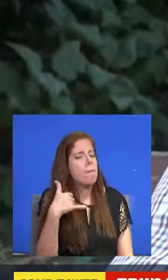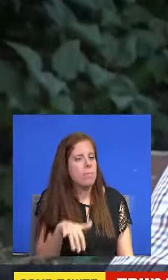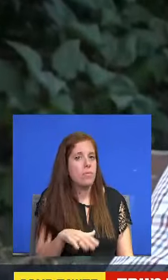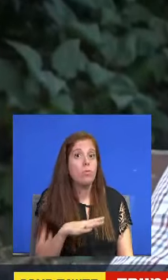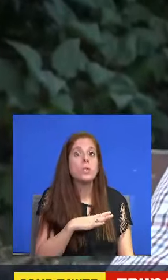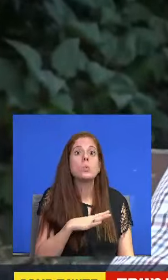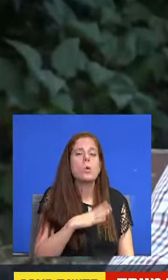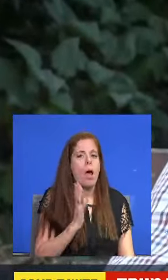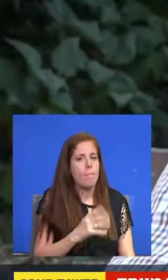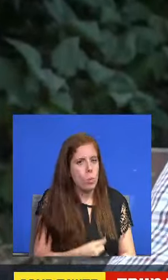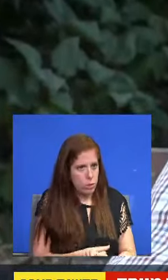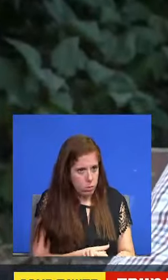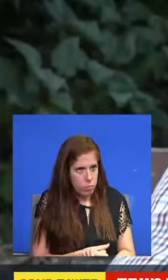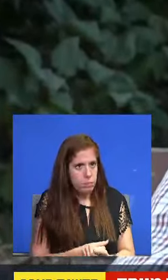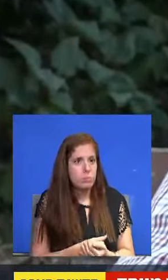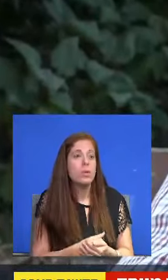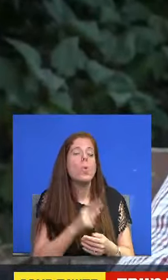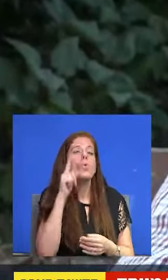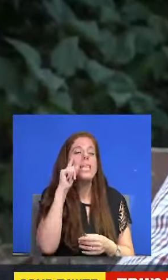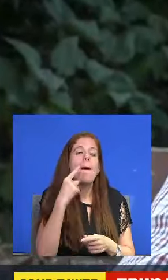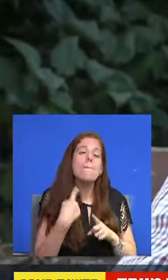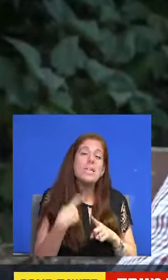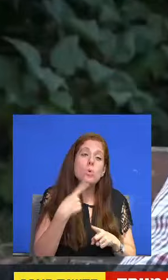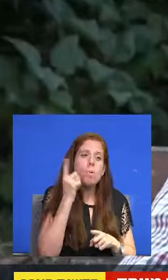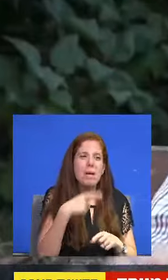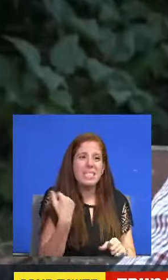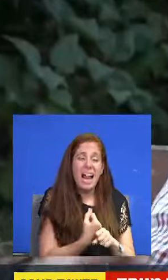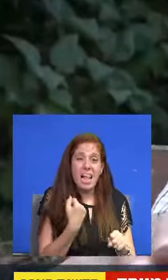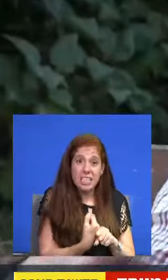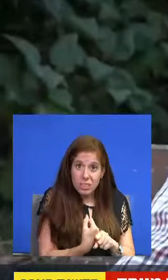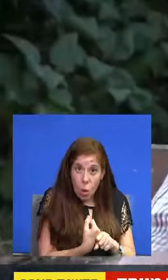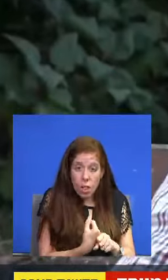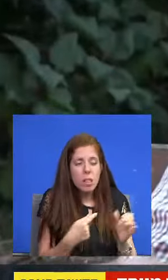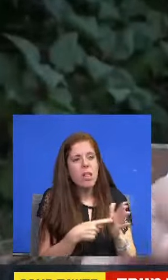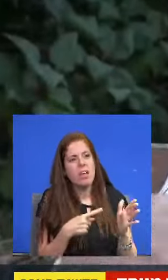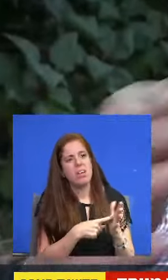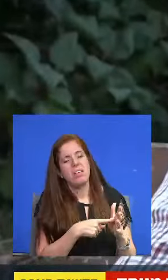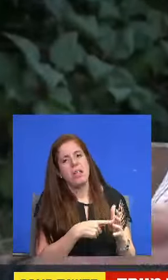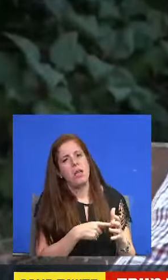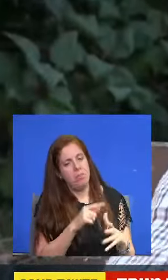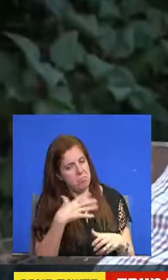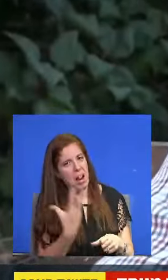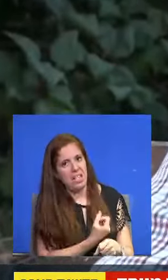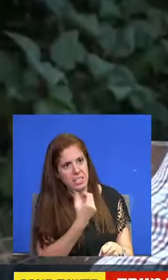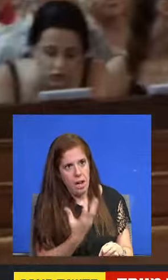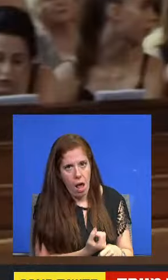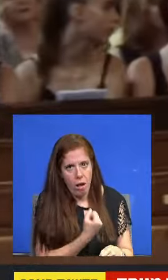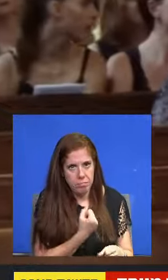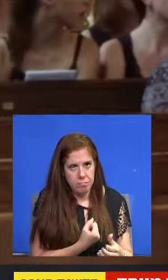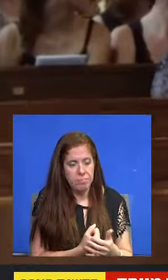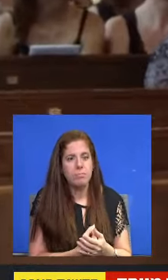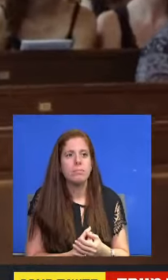kein Blödjan. Der weiß genau, welcher Hebel er bedienen muss, um etwas zu